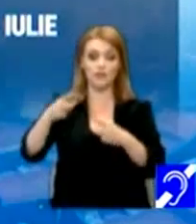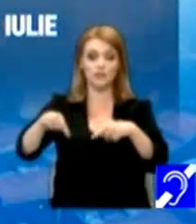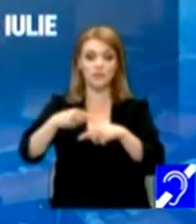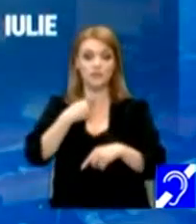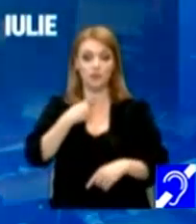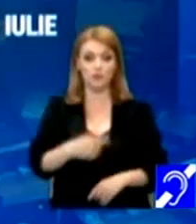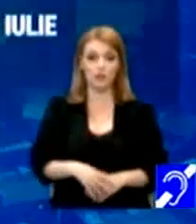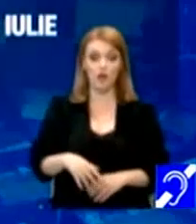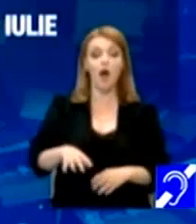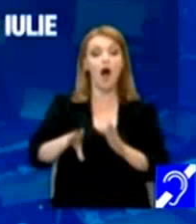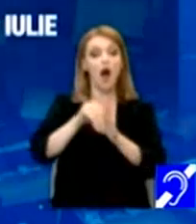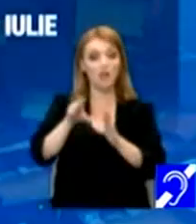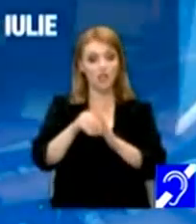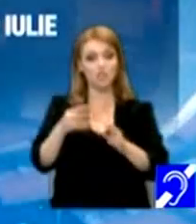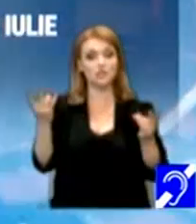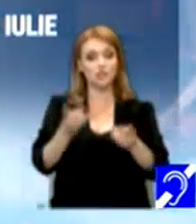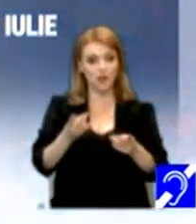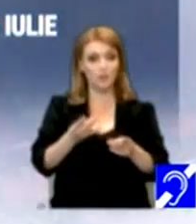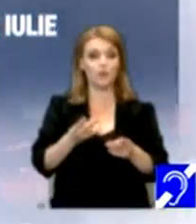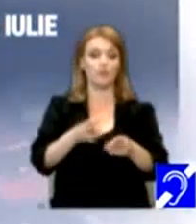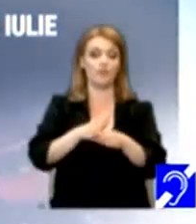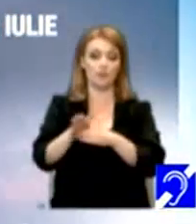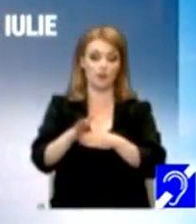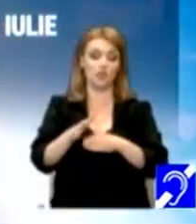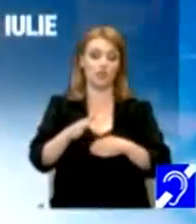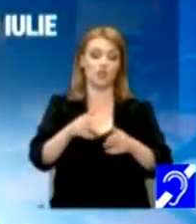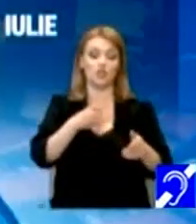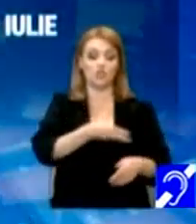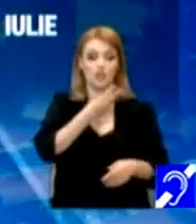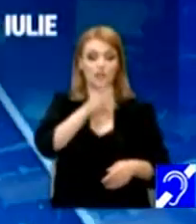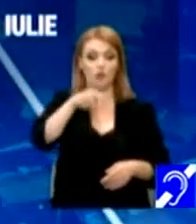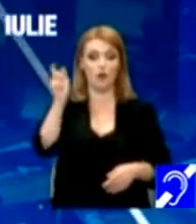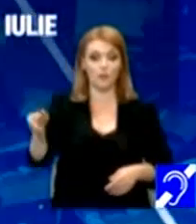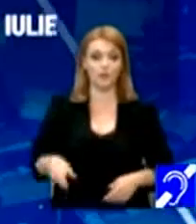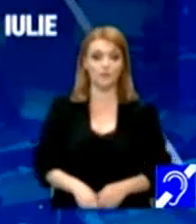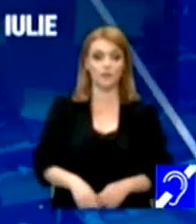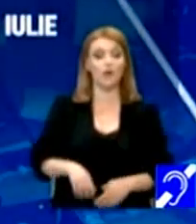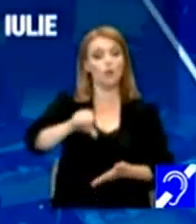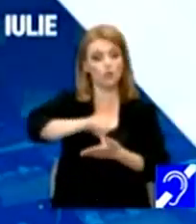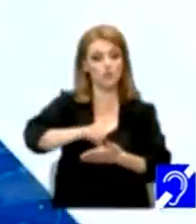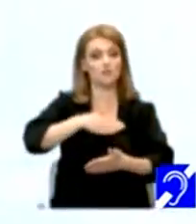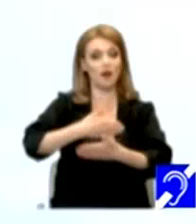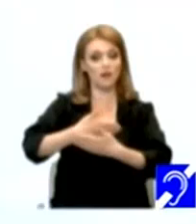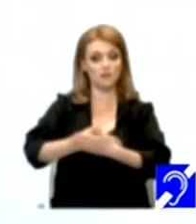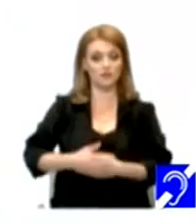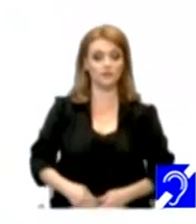votare. Alegerile trebuie să reflecte voința cetățenilor Republicii Moldova. Ieșiți la vot!